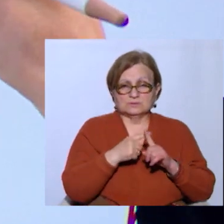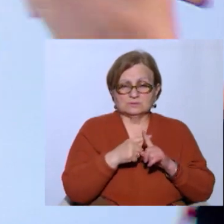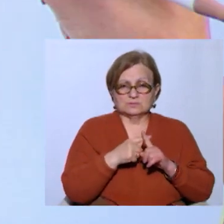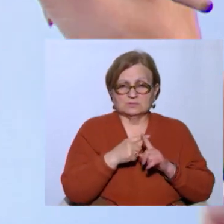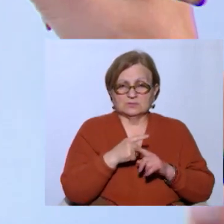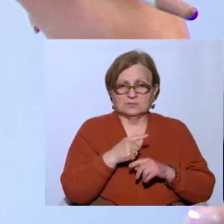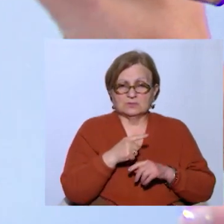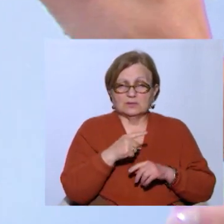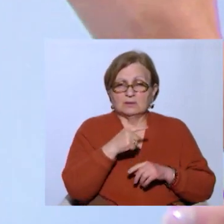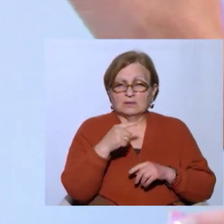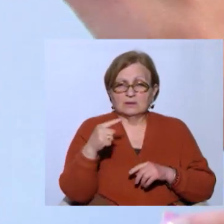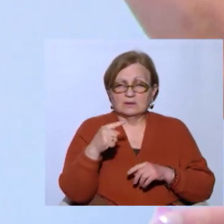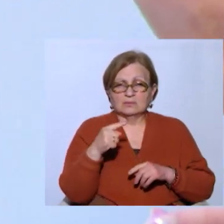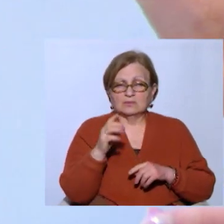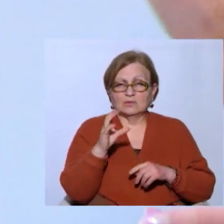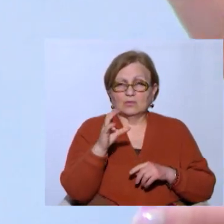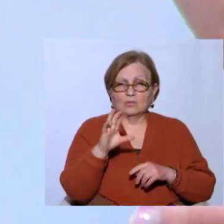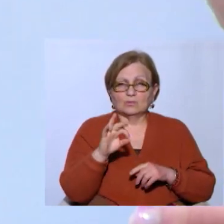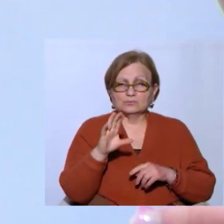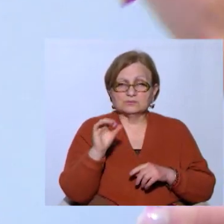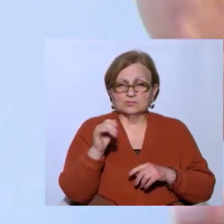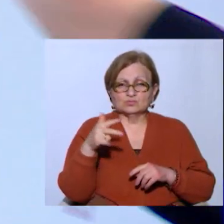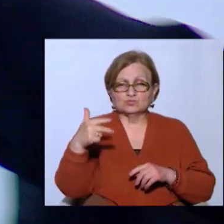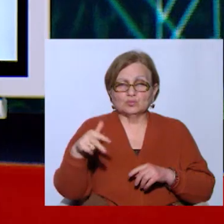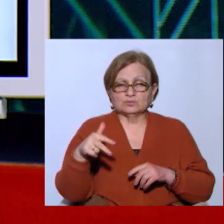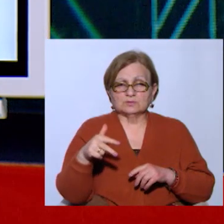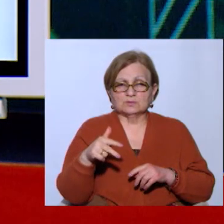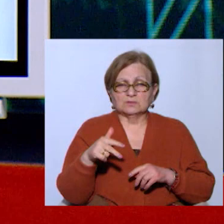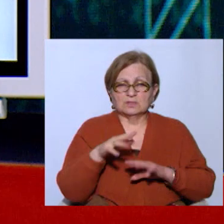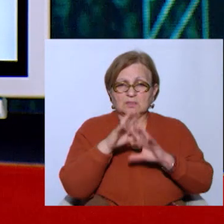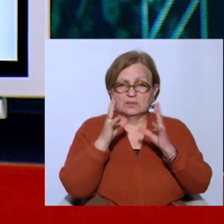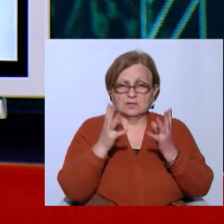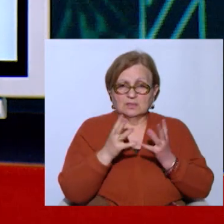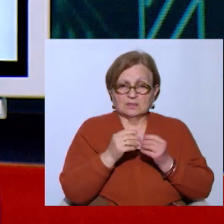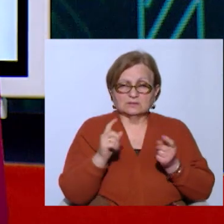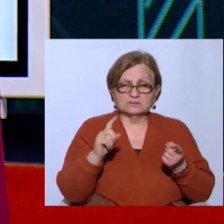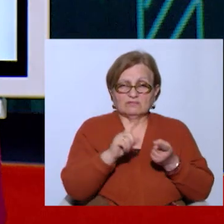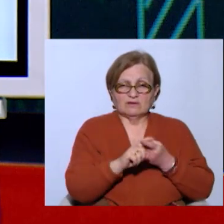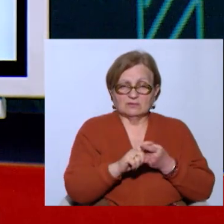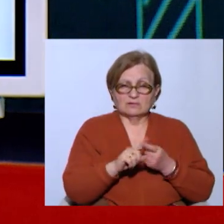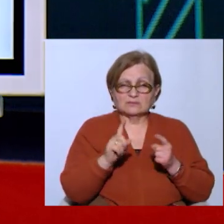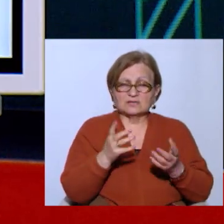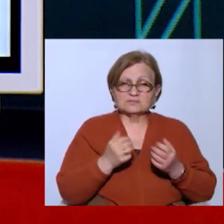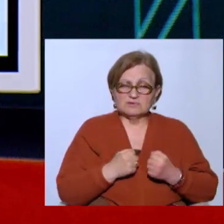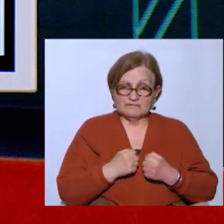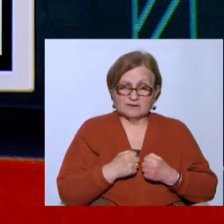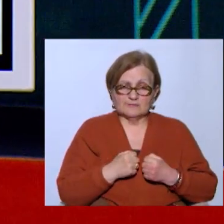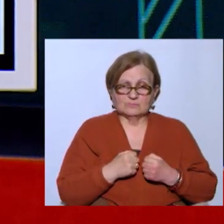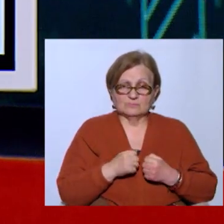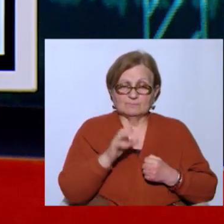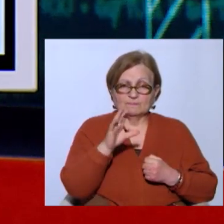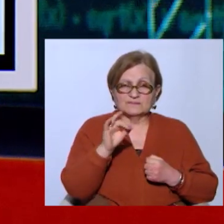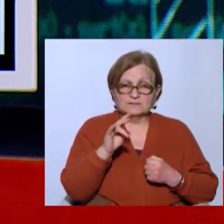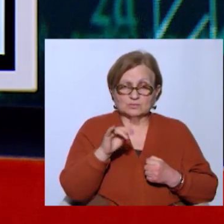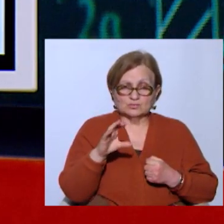ნახეთ, მინუსით კოსინუსი 30 გრადუსი. მოდით ახლა ეს ყველაფერი ერთმანეთთან დავაკავშიროთ და რას მივიღებთ, რომ